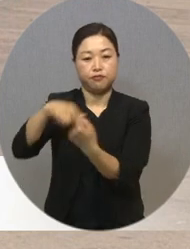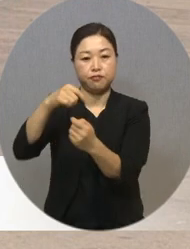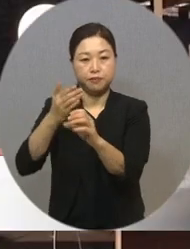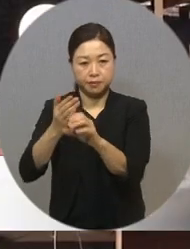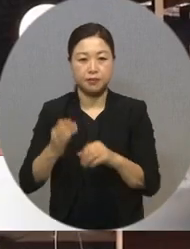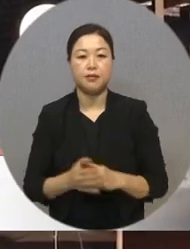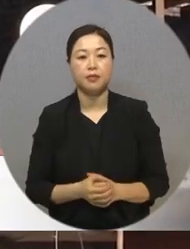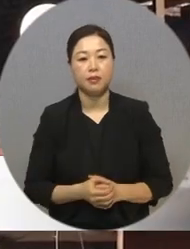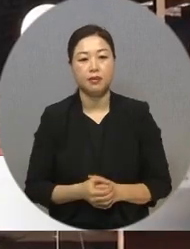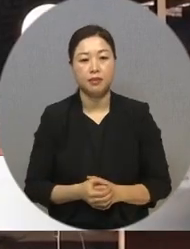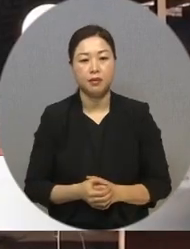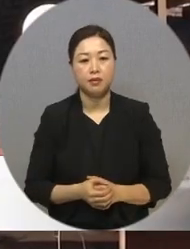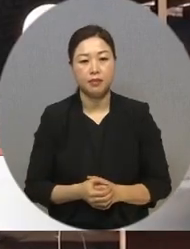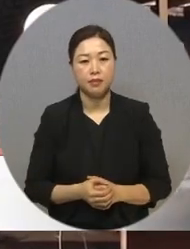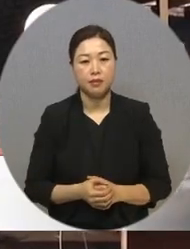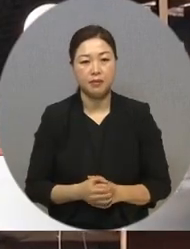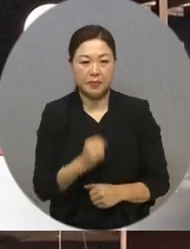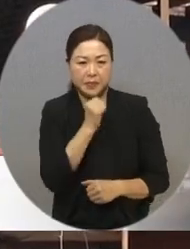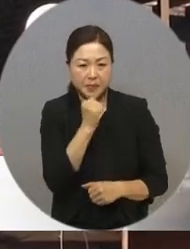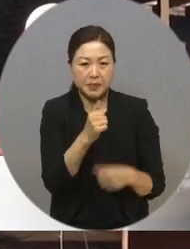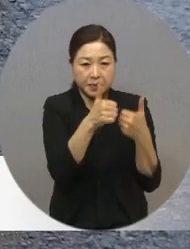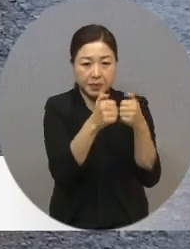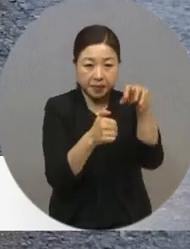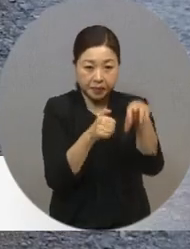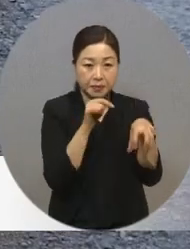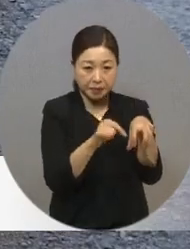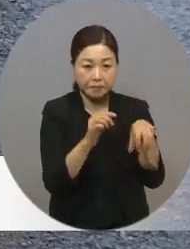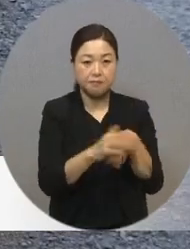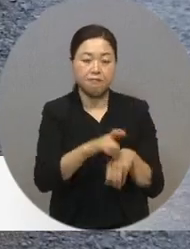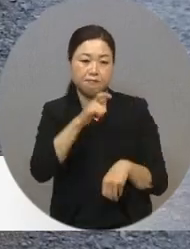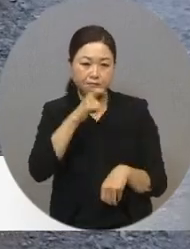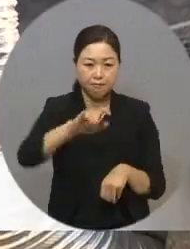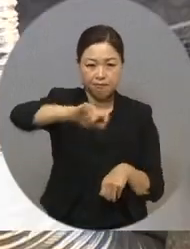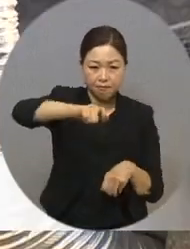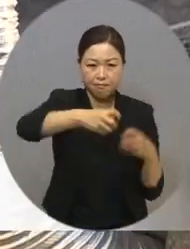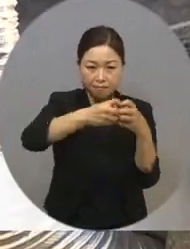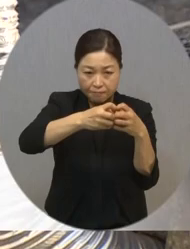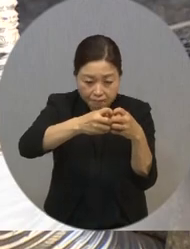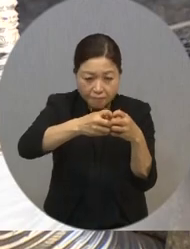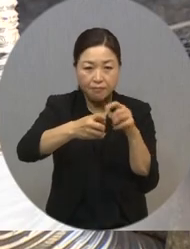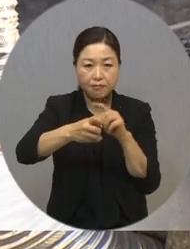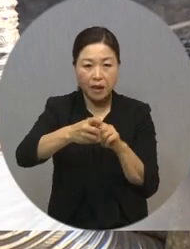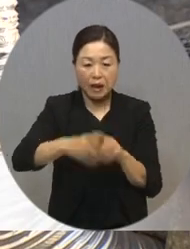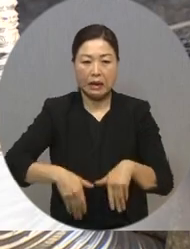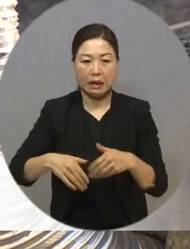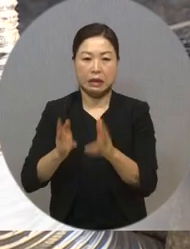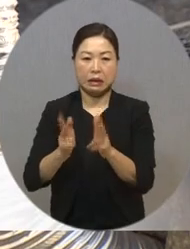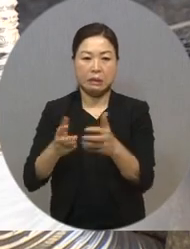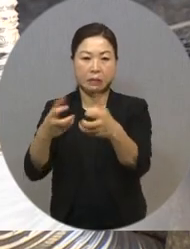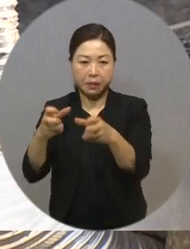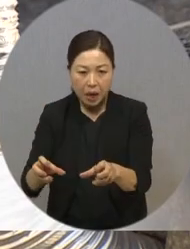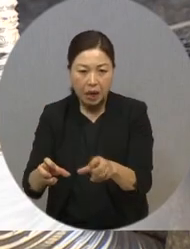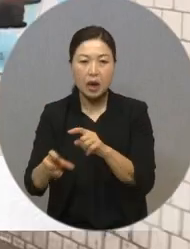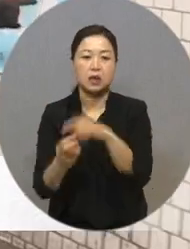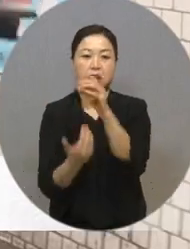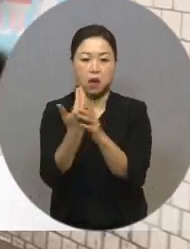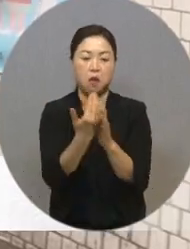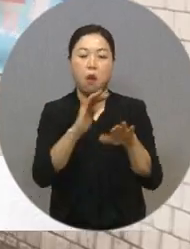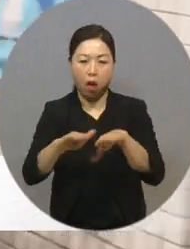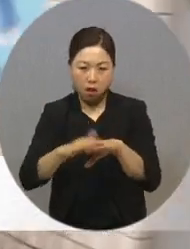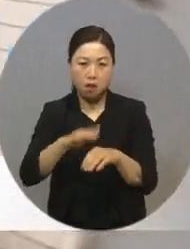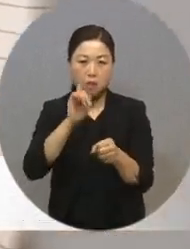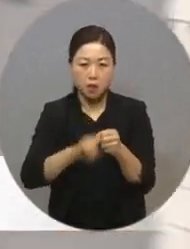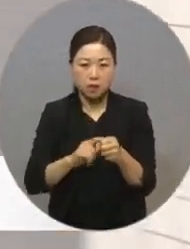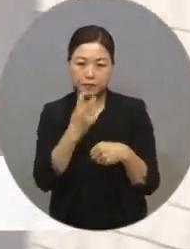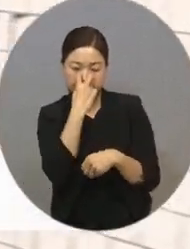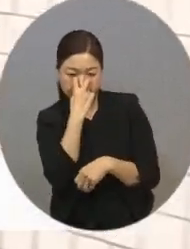중입니다. 시내 5개 쪽방 상담소에서는 수도관 결빙, 보일러 동파 사고 등의 빠른 대처를 위해 당직